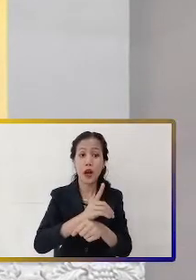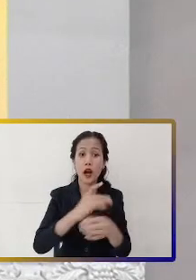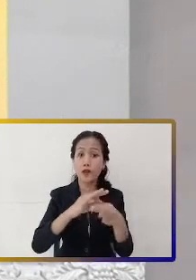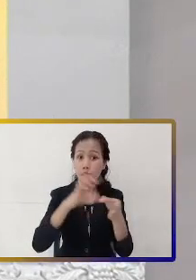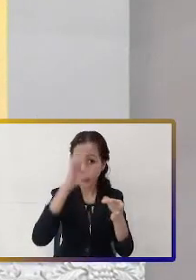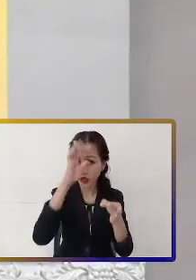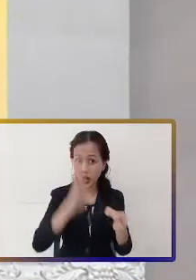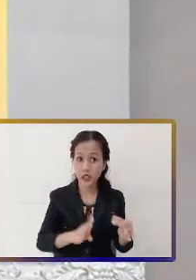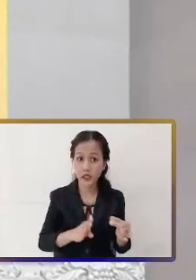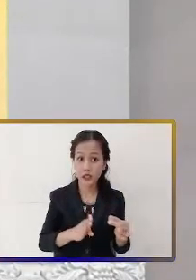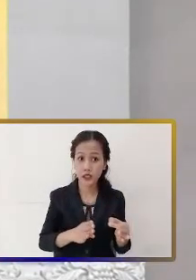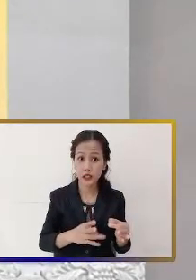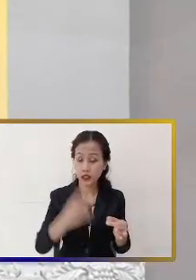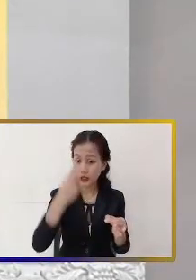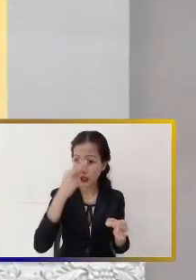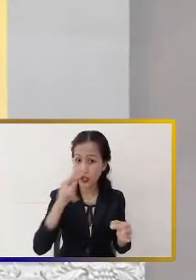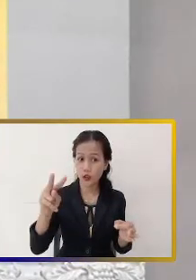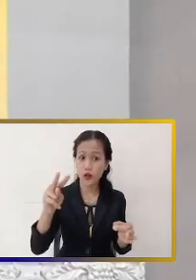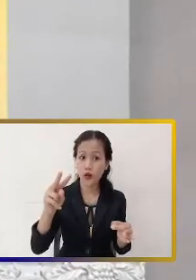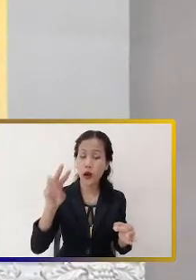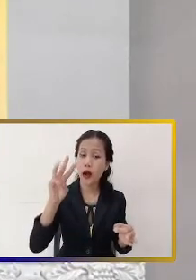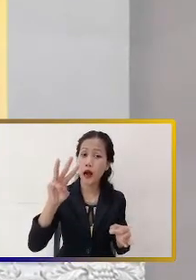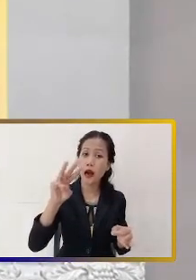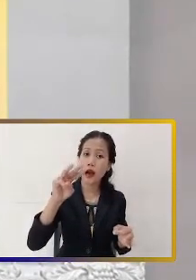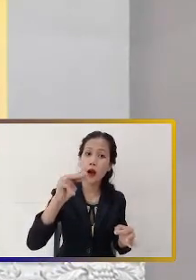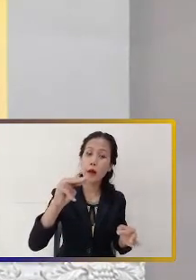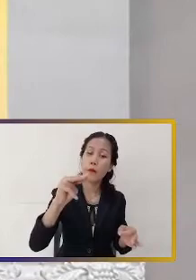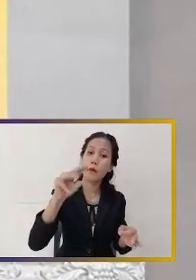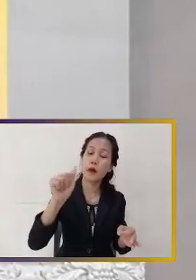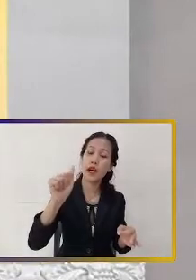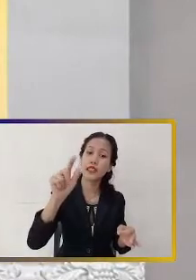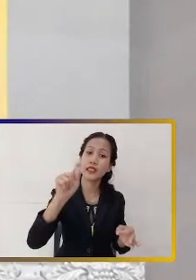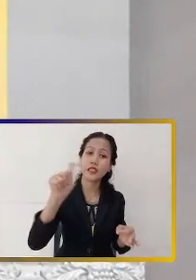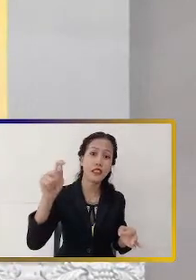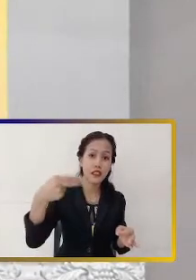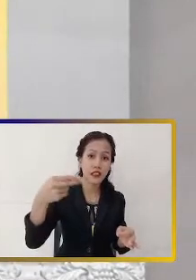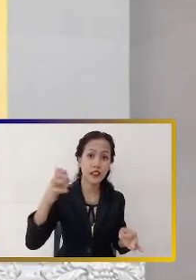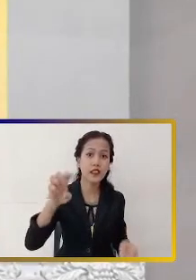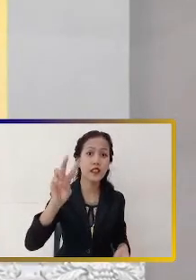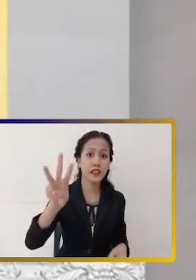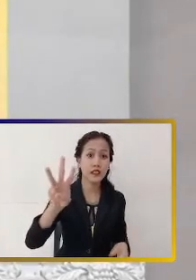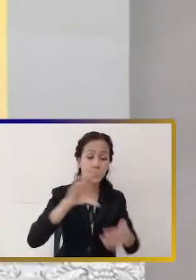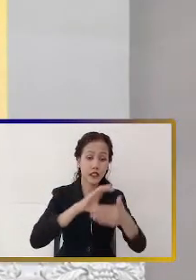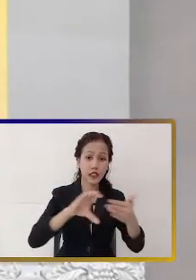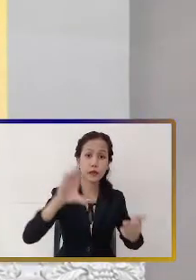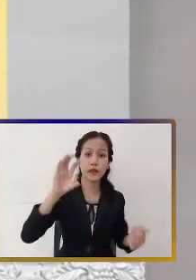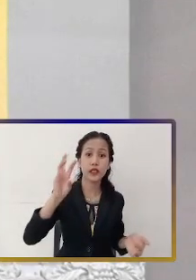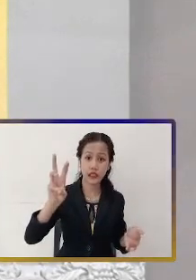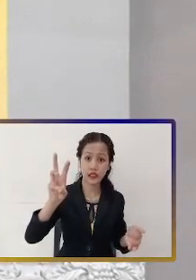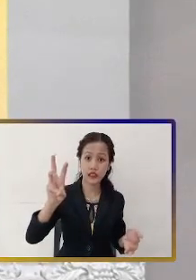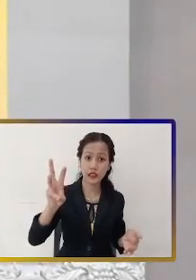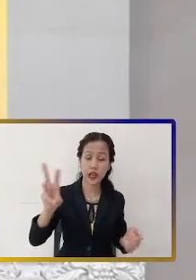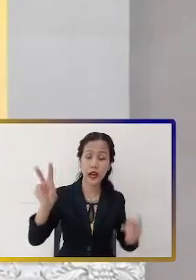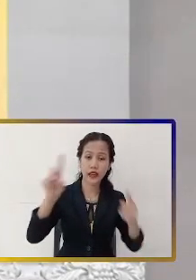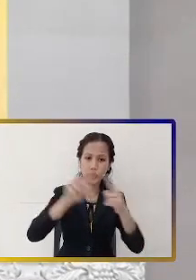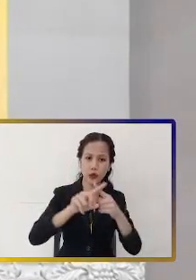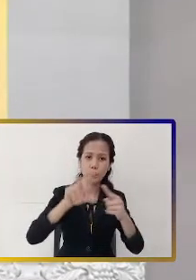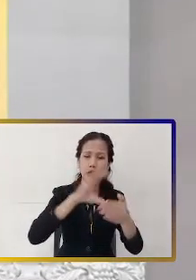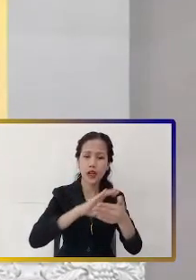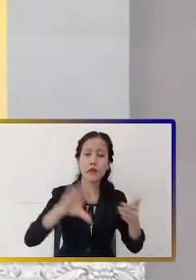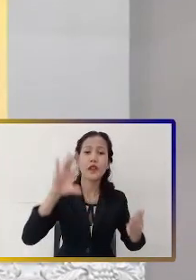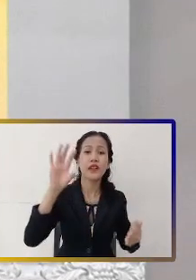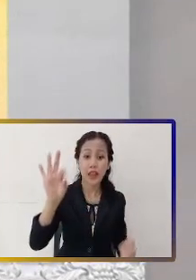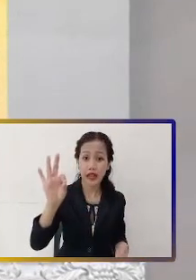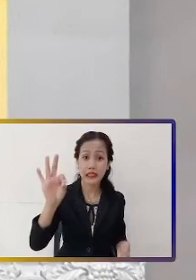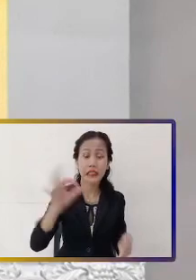to the book of Matthew chapter 6, itong mula sa chapter 6 na ito, mula sa chapter 5 hanggang chapter 9, makikita niyo po mga